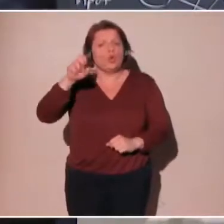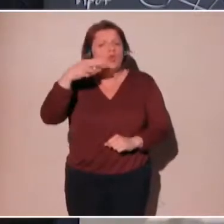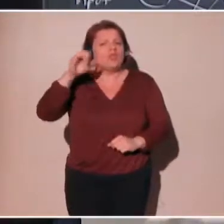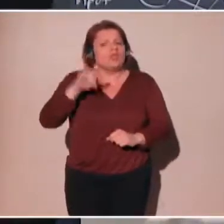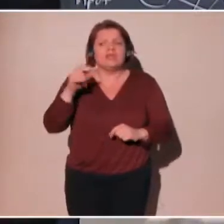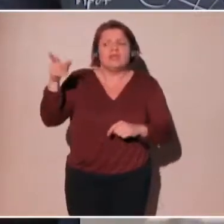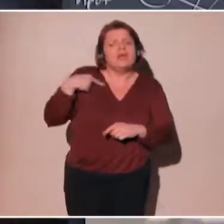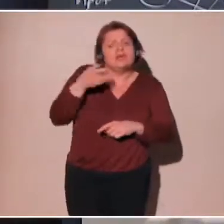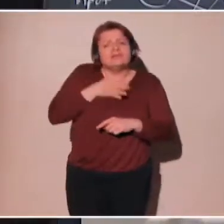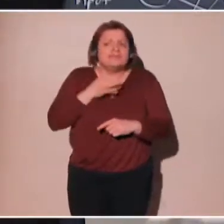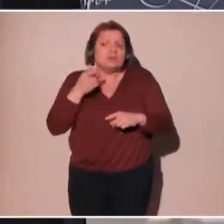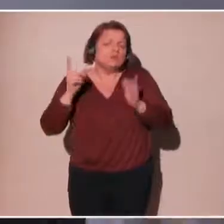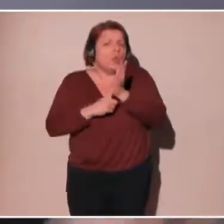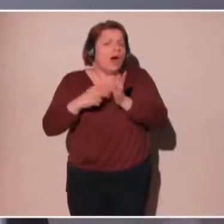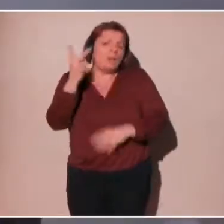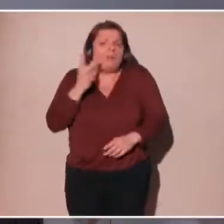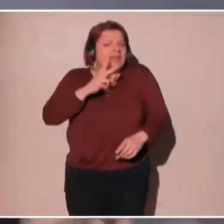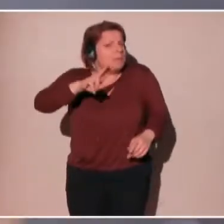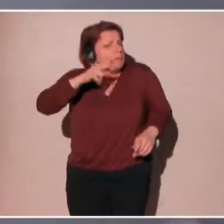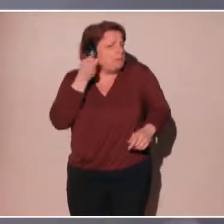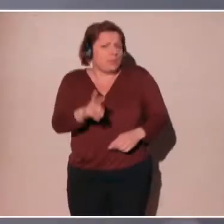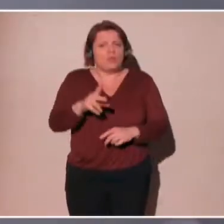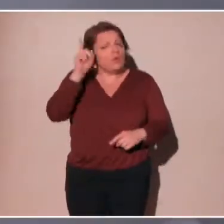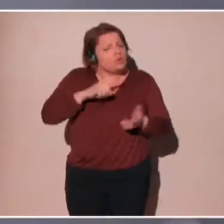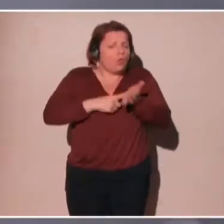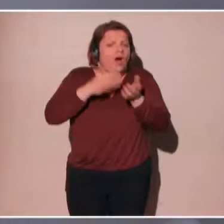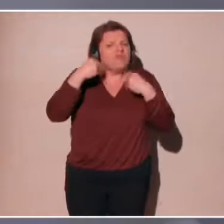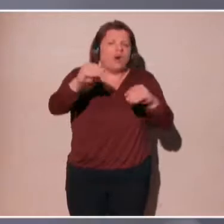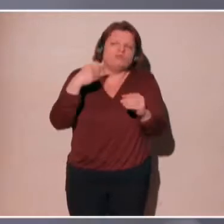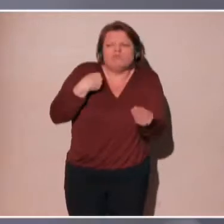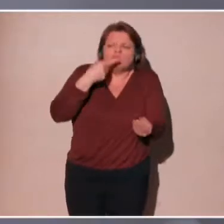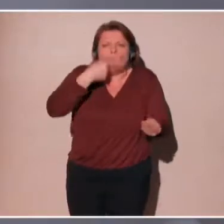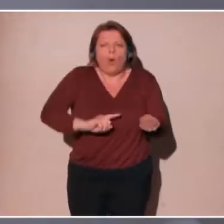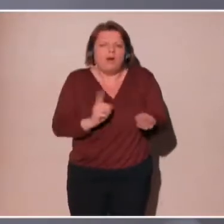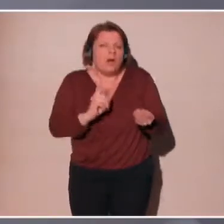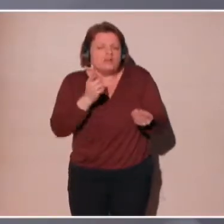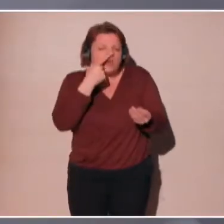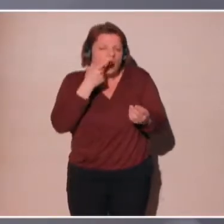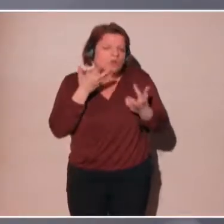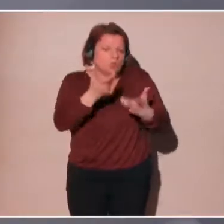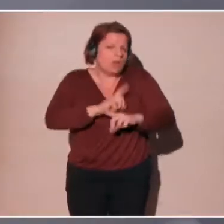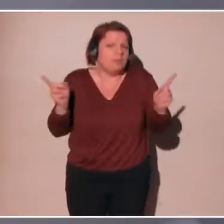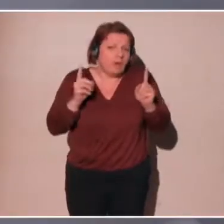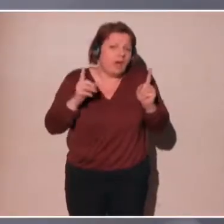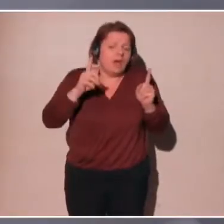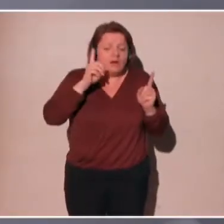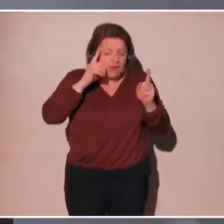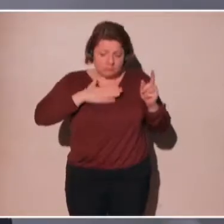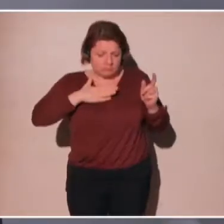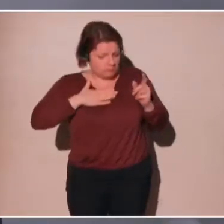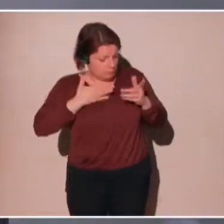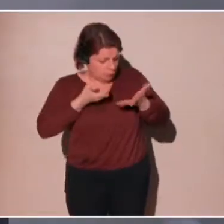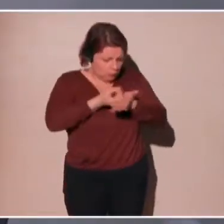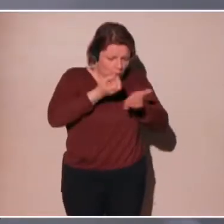propriété pur, que j'ai le droit de les vendre. Bon, moi j'y crois pas, je pense que c'est pas souhaitable et que c'est la nature même de ces données qui sont le prolongement de moi, elles n'ont pas de